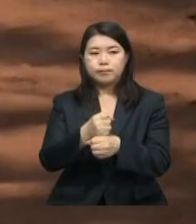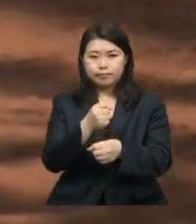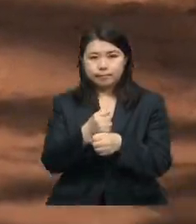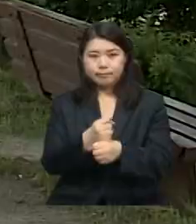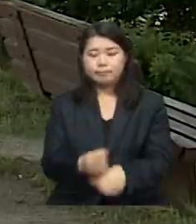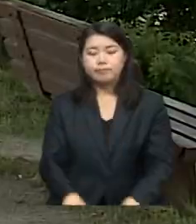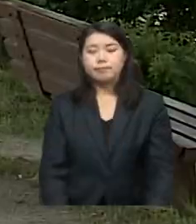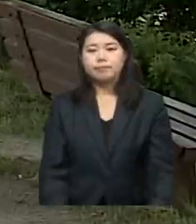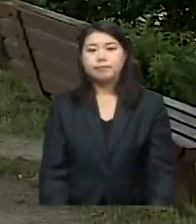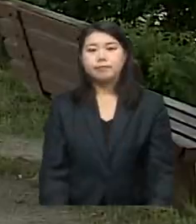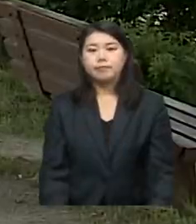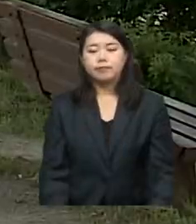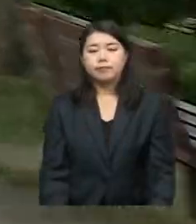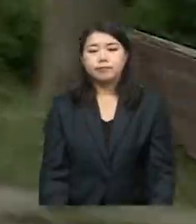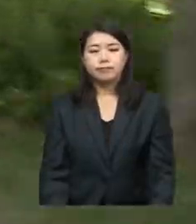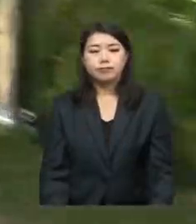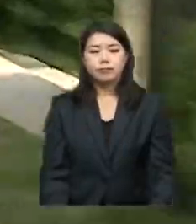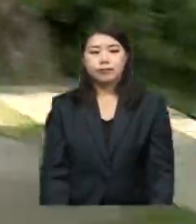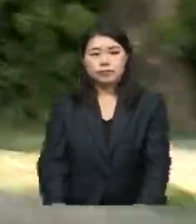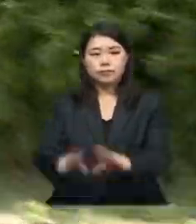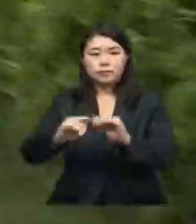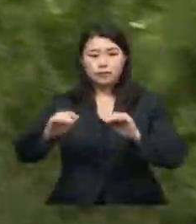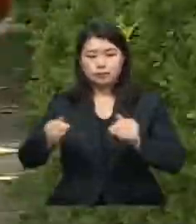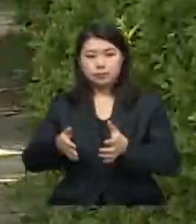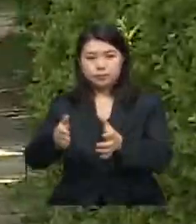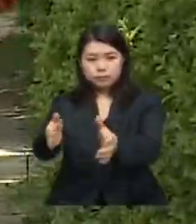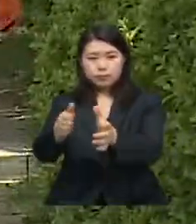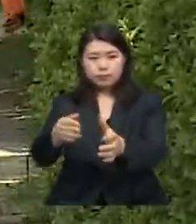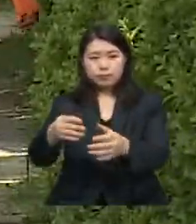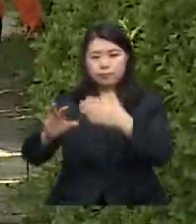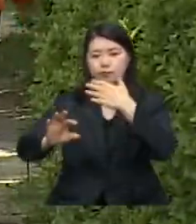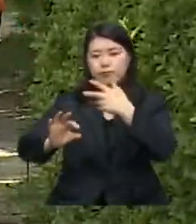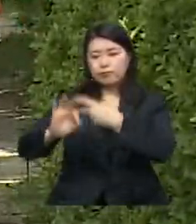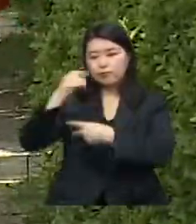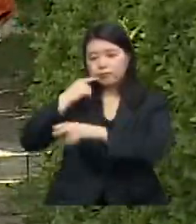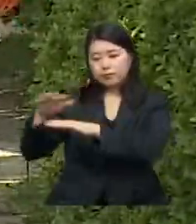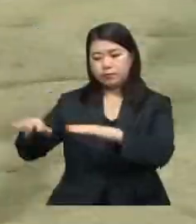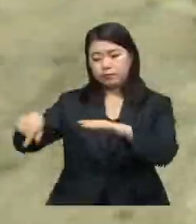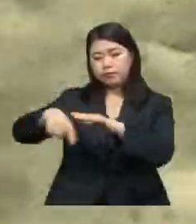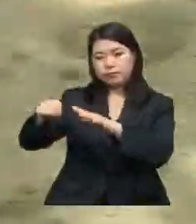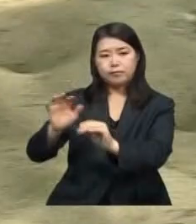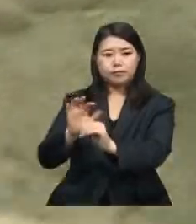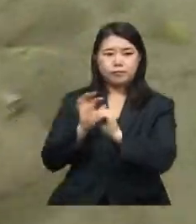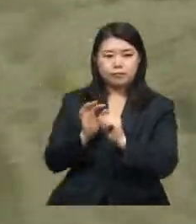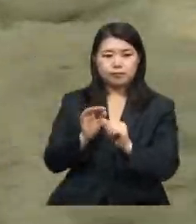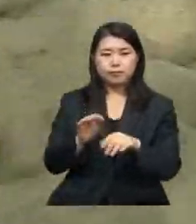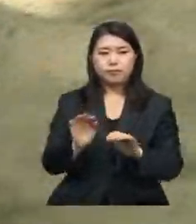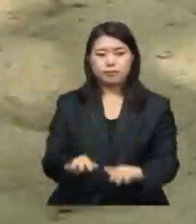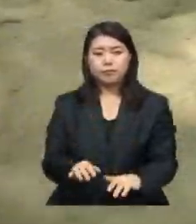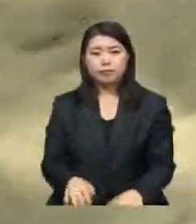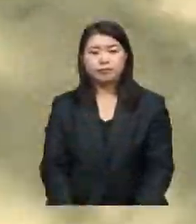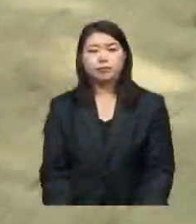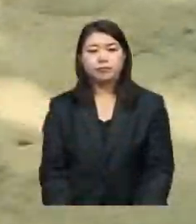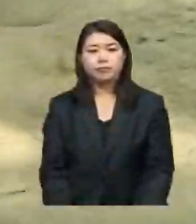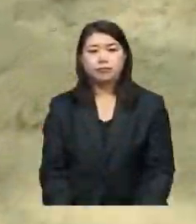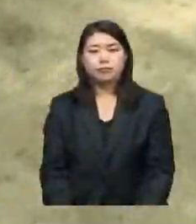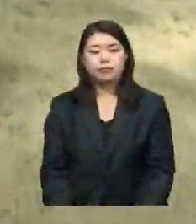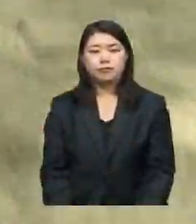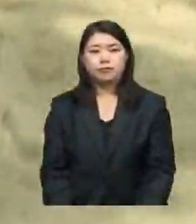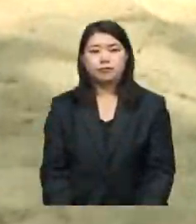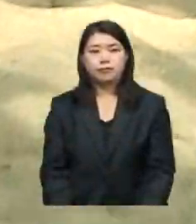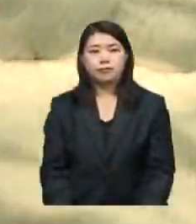달말 개장했습니다 모래길 모래는 동해안에서 공수해 온 것으로 고원 스팀 살균 소독으로 관리하고